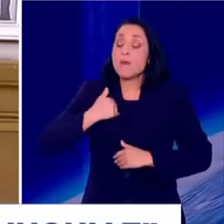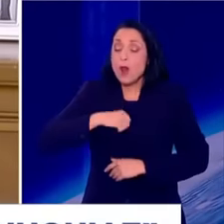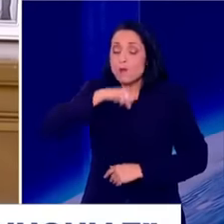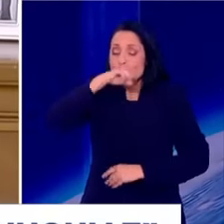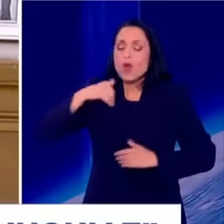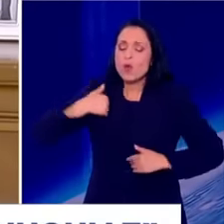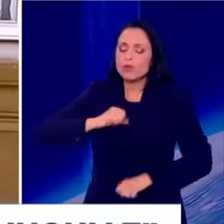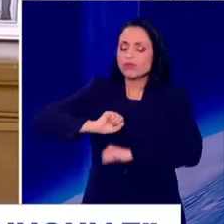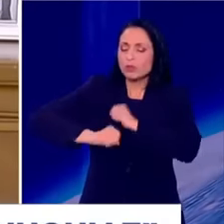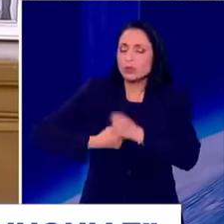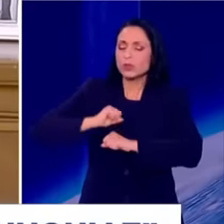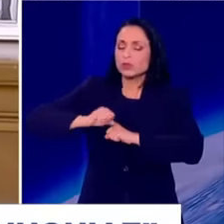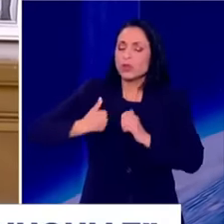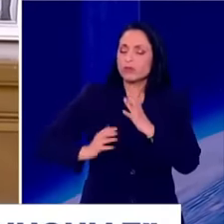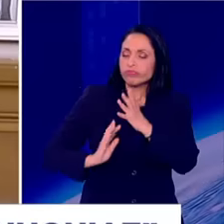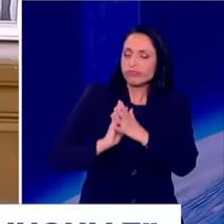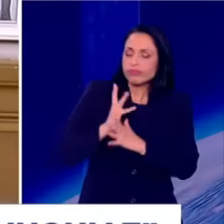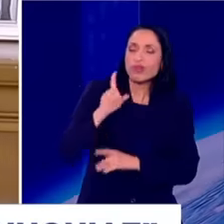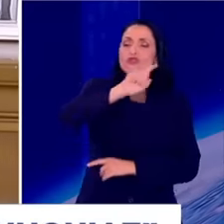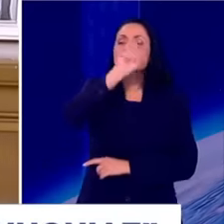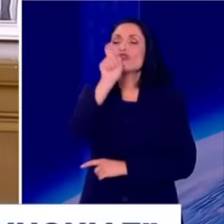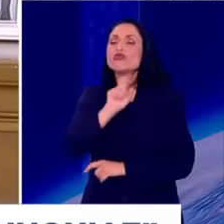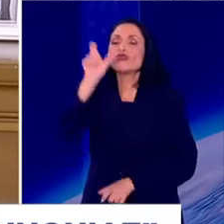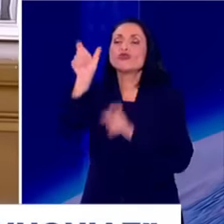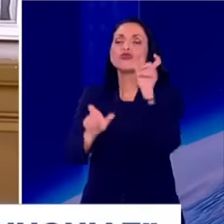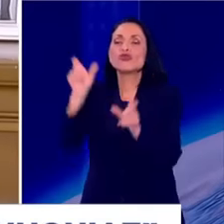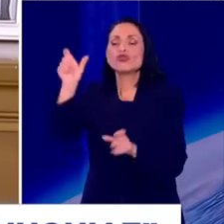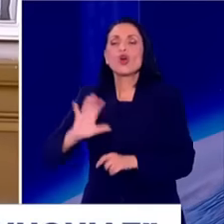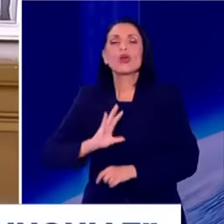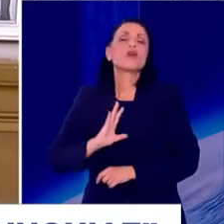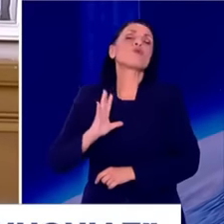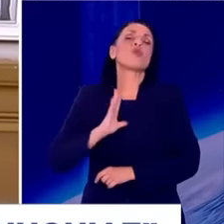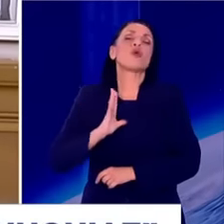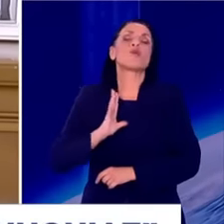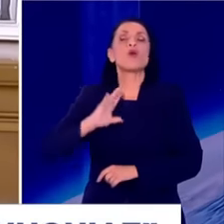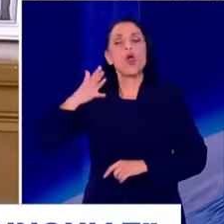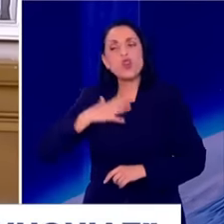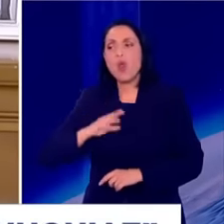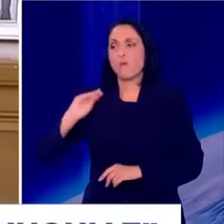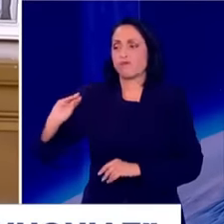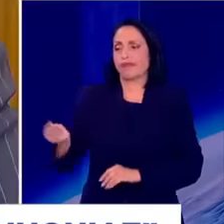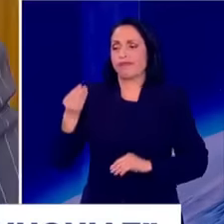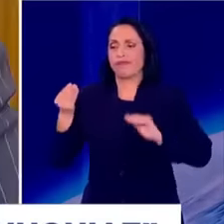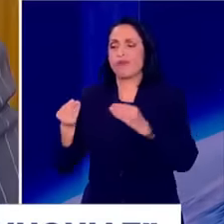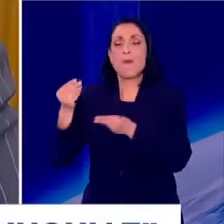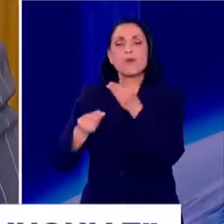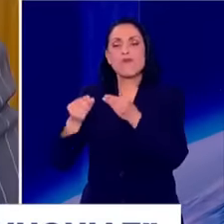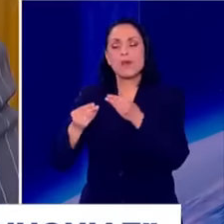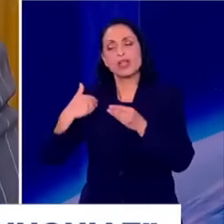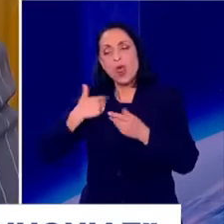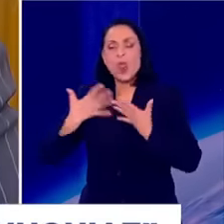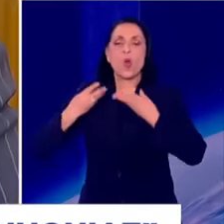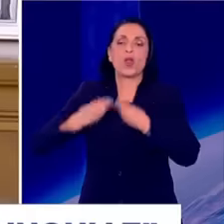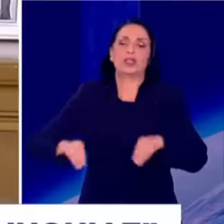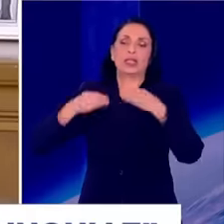προσπαθώ συνέχεια να βελτιώνω την καθημερινότητα των πολιτών και να αναμετρέμε με τα πολλά προβλήματα τα οποία κληρονομήσαμε. Είπατε κάτι στην προηγούμενη ερώτησή